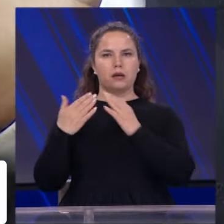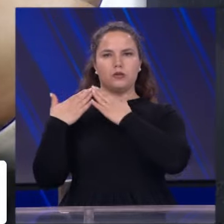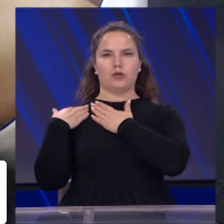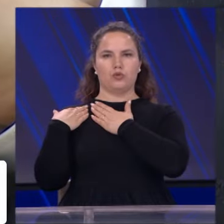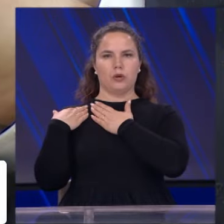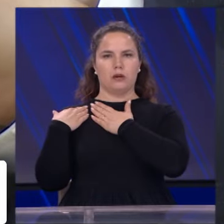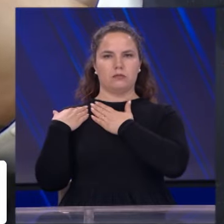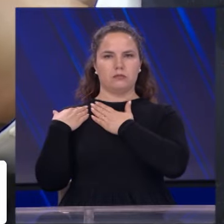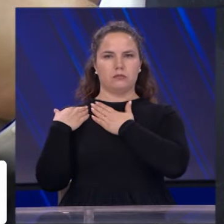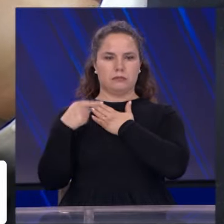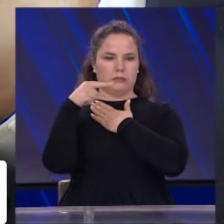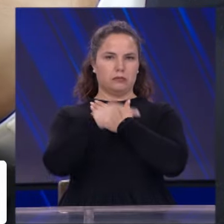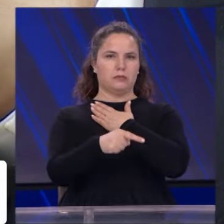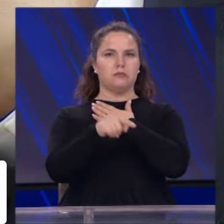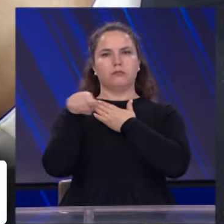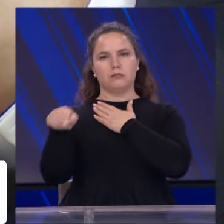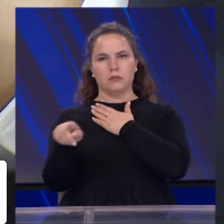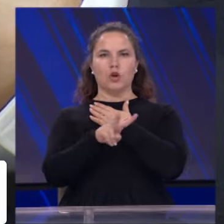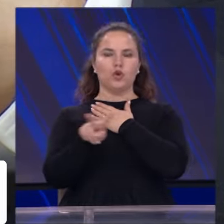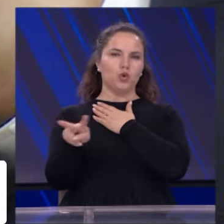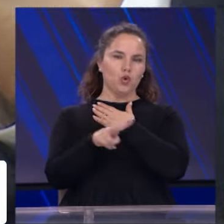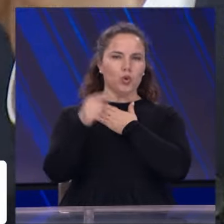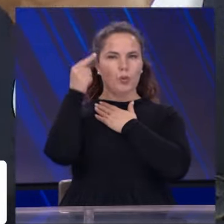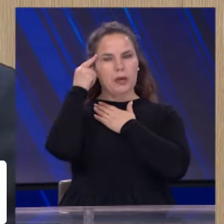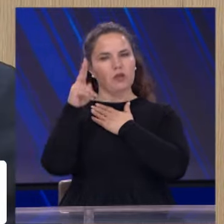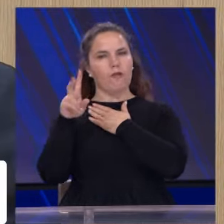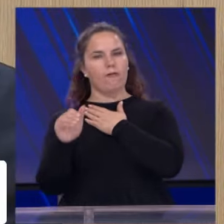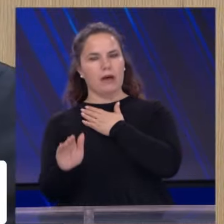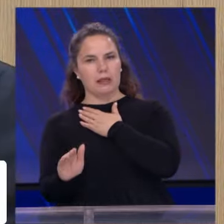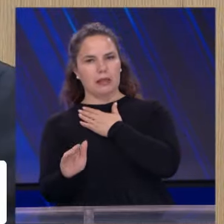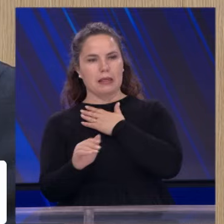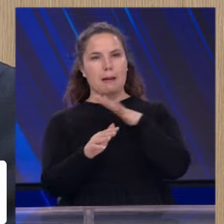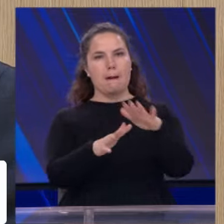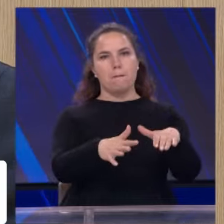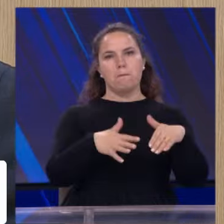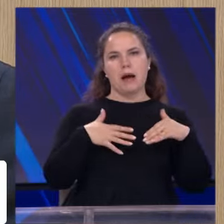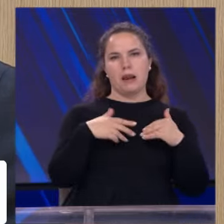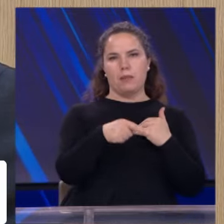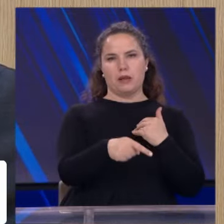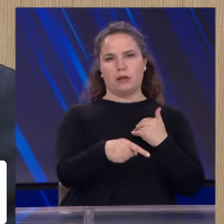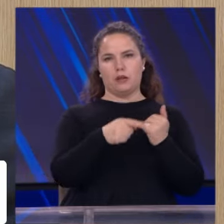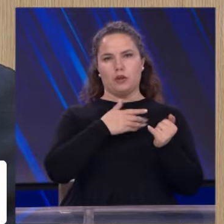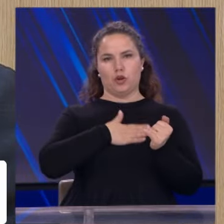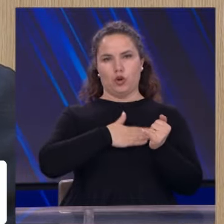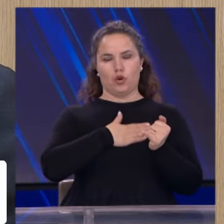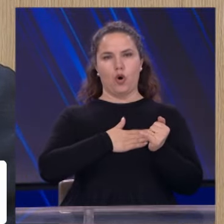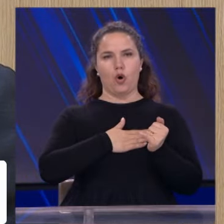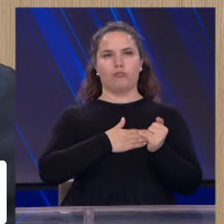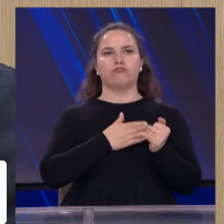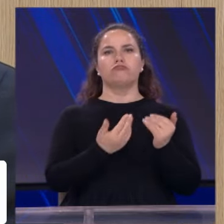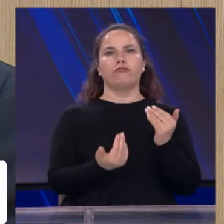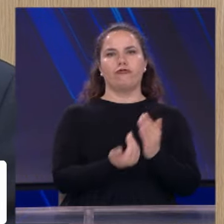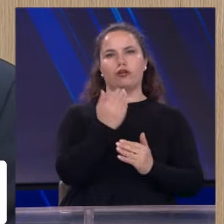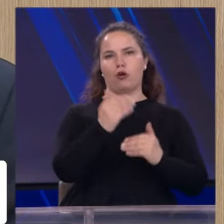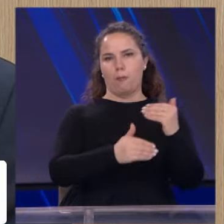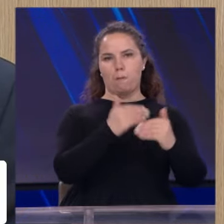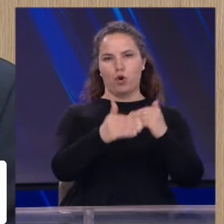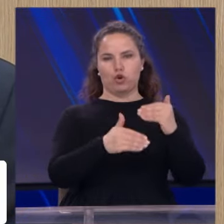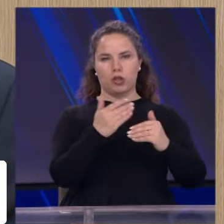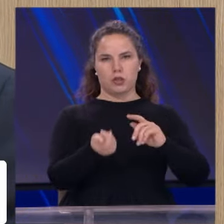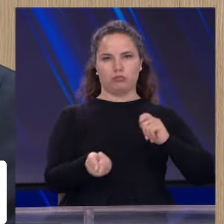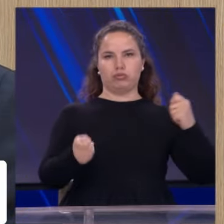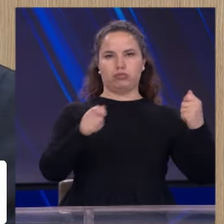Komisionin Qendror të Zgjedhjeve. Nëse Kuvendi i Shqipërisë është në nevojën që ta fillojë këtë proces për